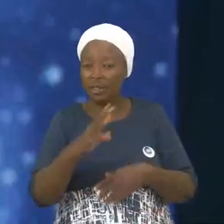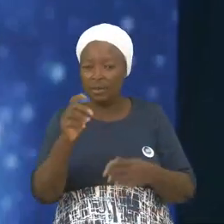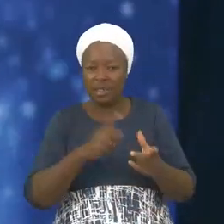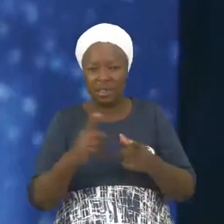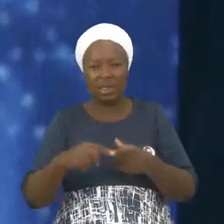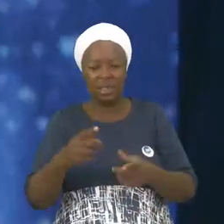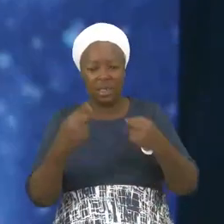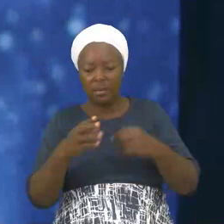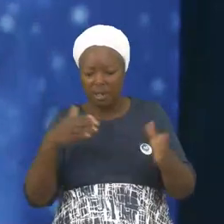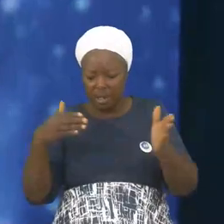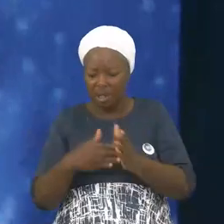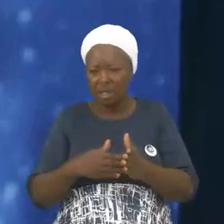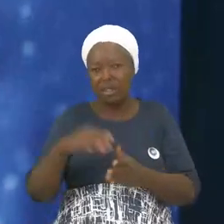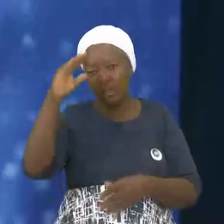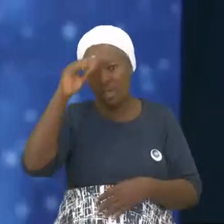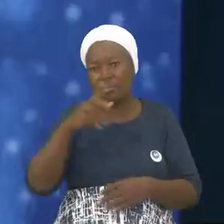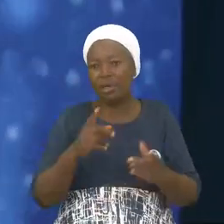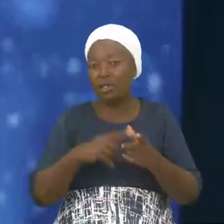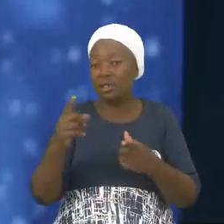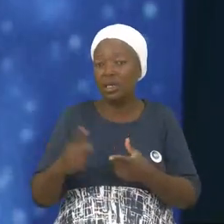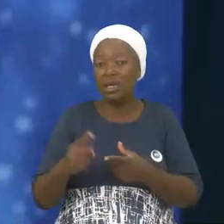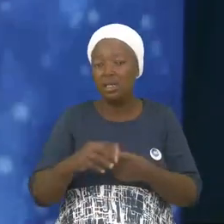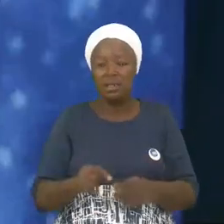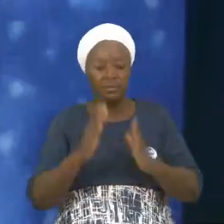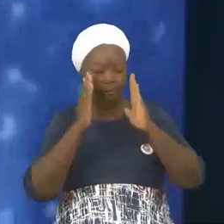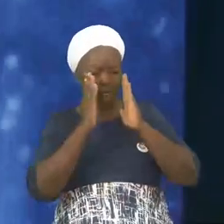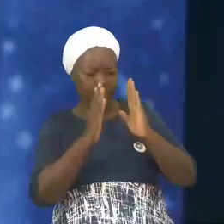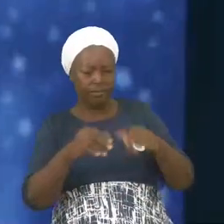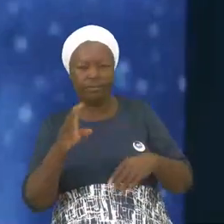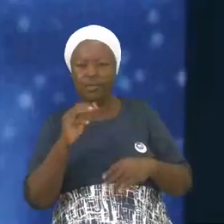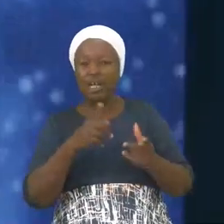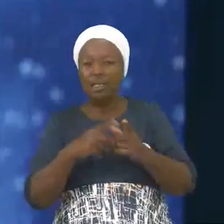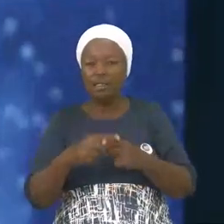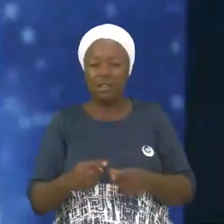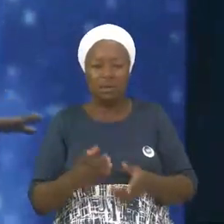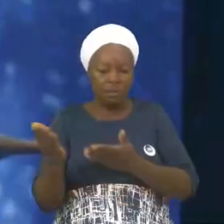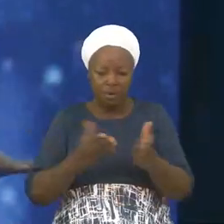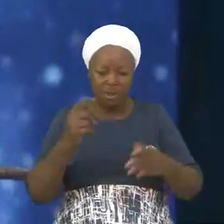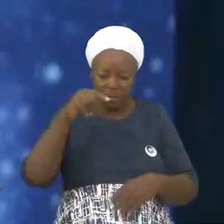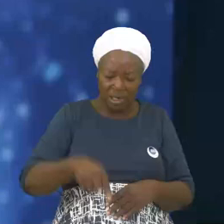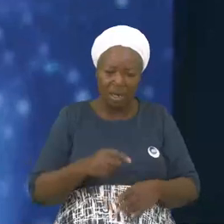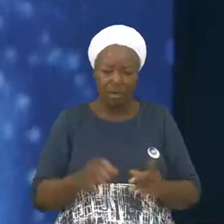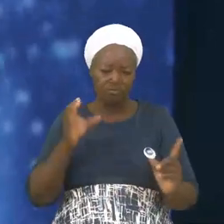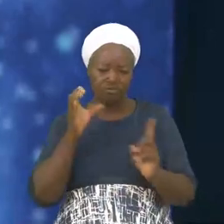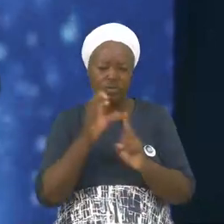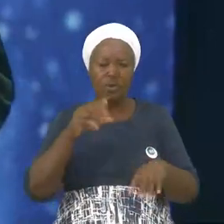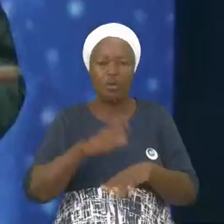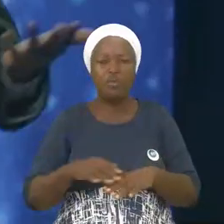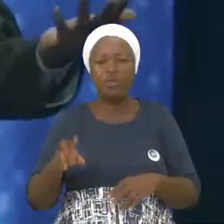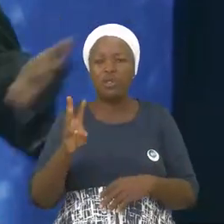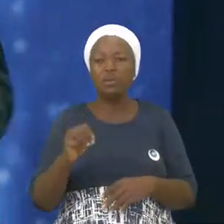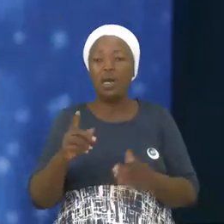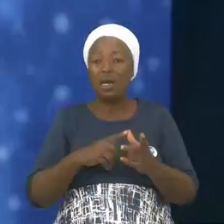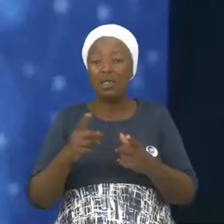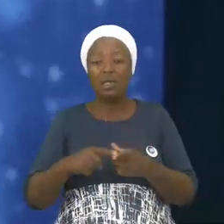qui est représenté par le bouc, il est venu contre lui. Et il l'a affronté,